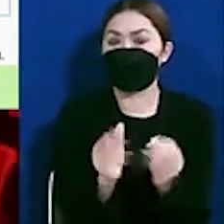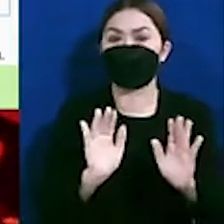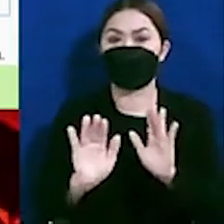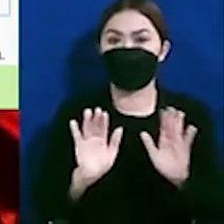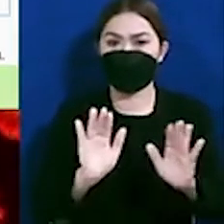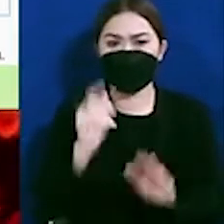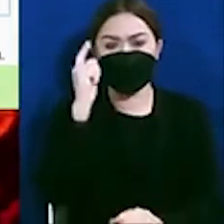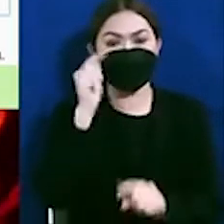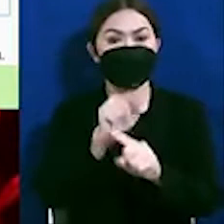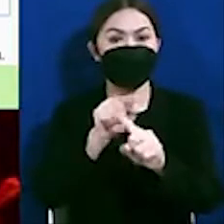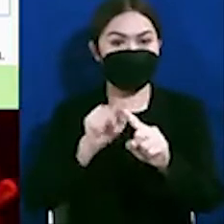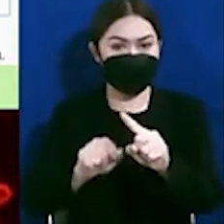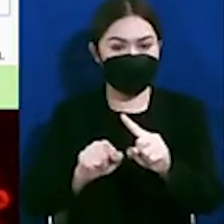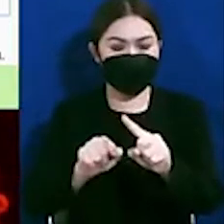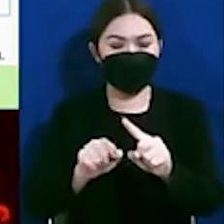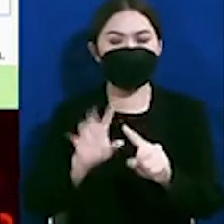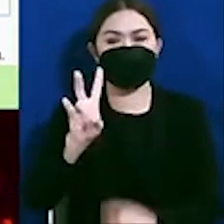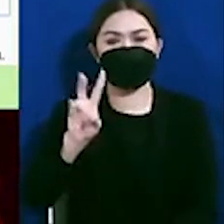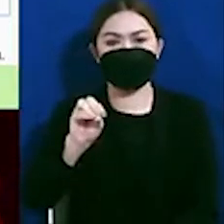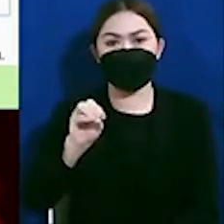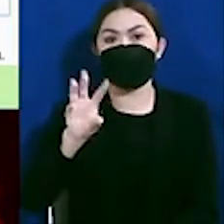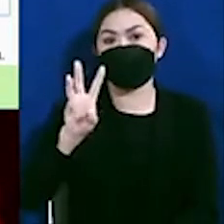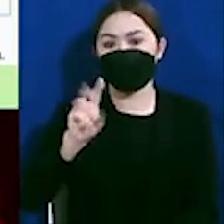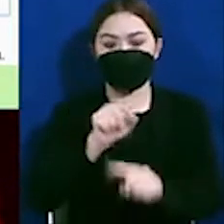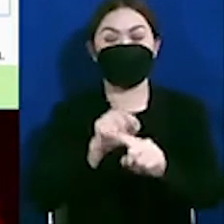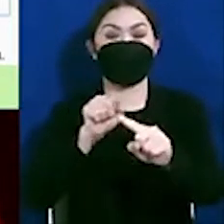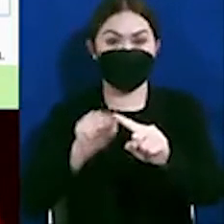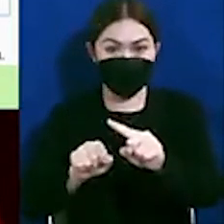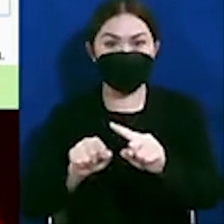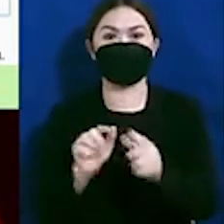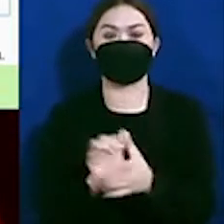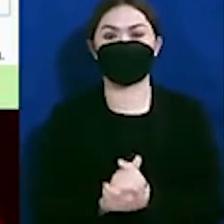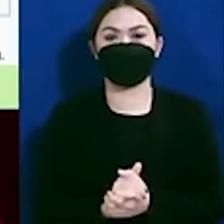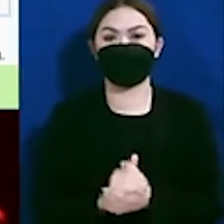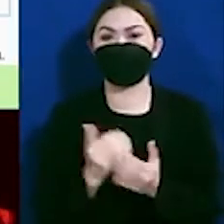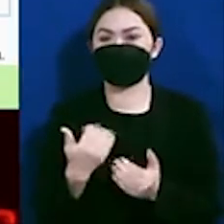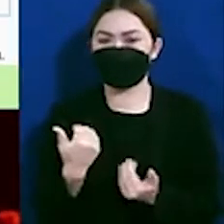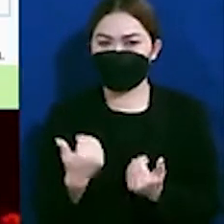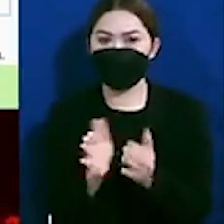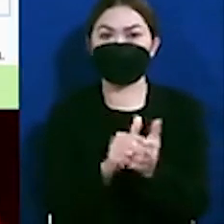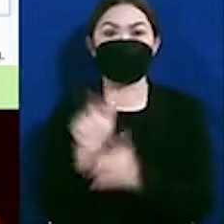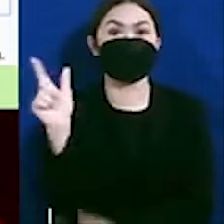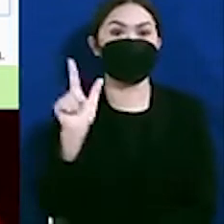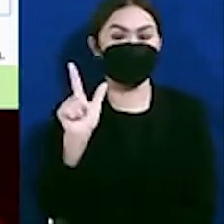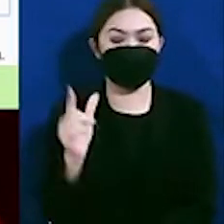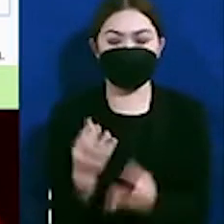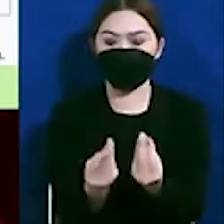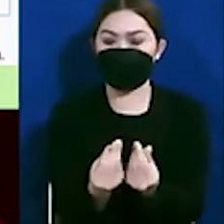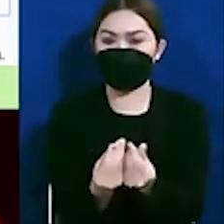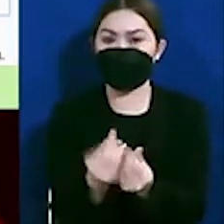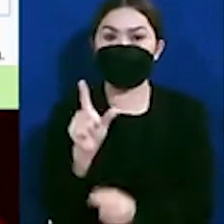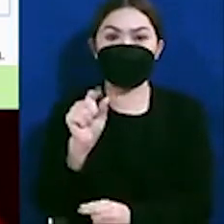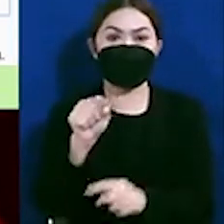นะครับถ้าคิดเป็นเปอร์เซ็นต์ประมาณ 76%นะครับอยู่ตรงมอเตอร์เลทหรือสีเหลืองเงียบตัวเลขประมาณ